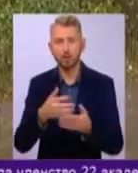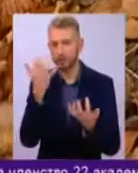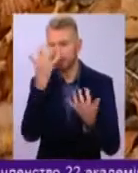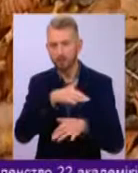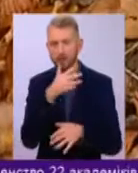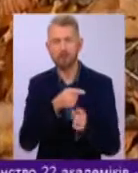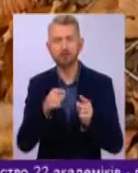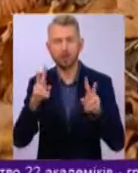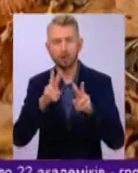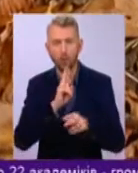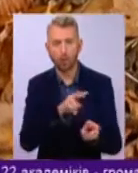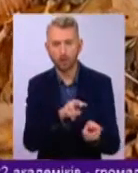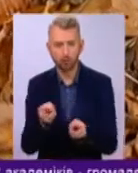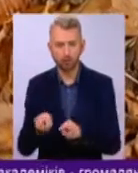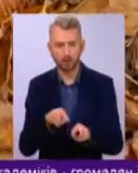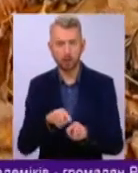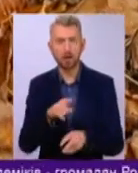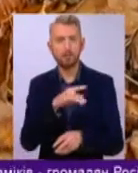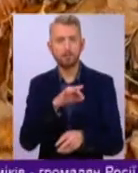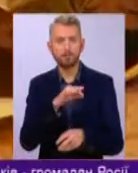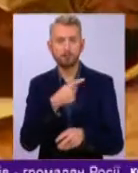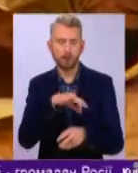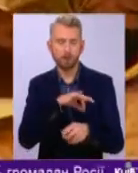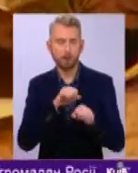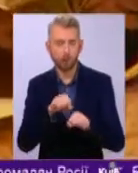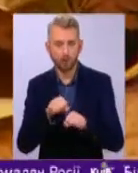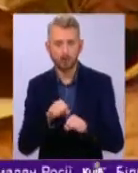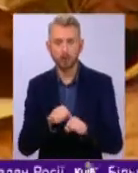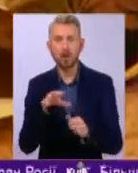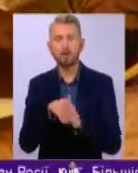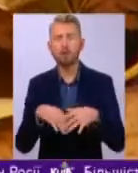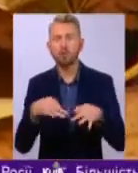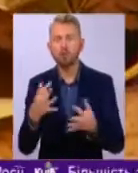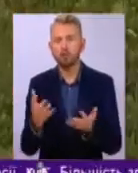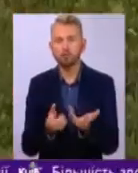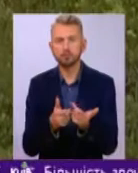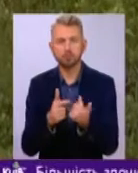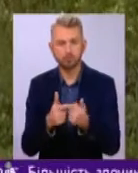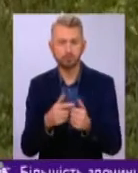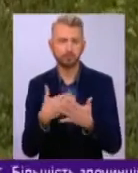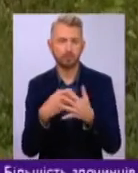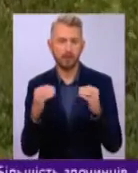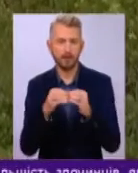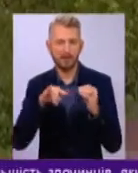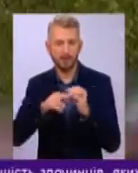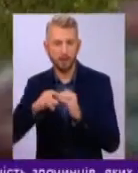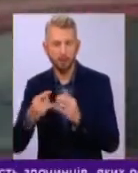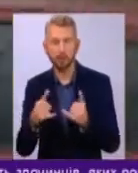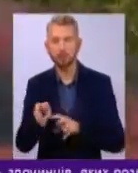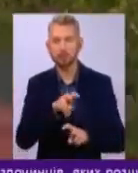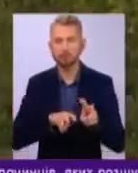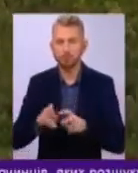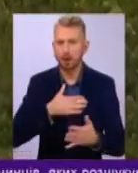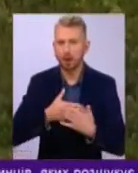помітили під час огляду правоохоронці. У самому автомобілі криміналісти нарахували з десяток кульових отворів. Наразі ведуться активні пошуки